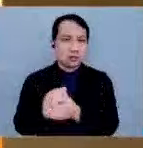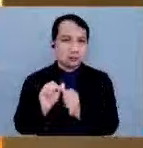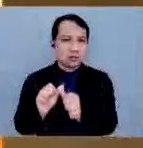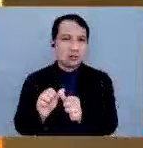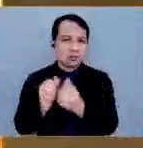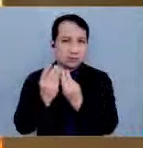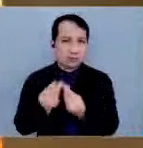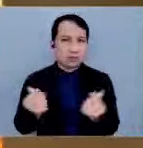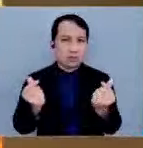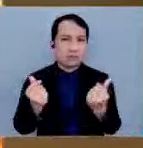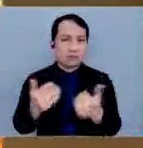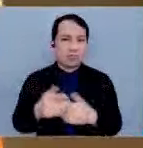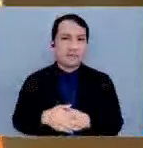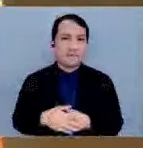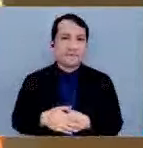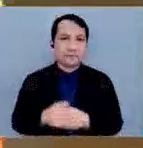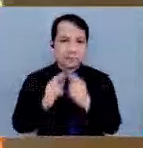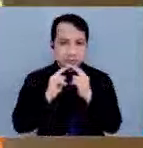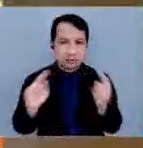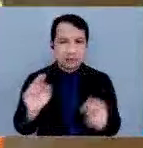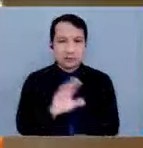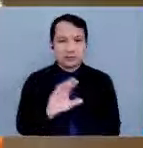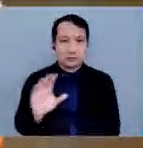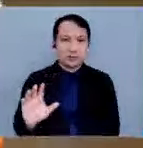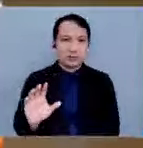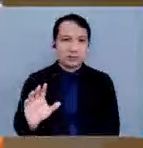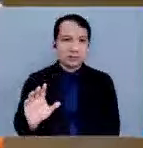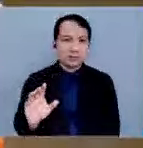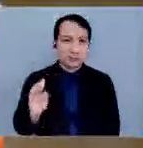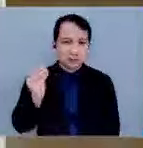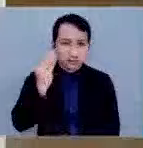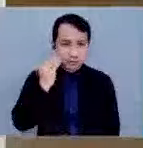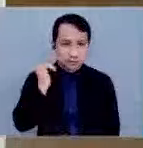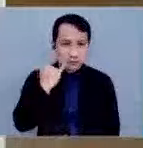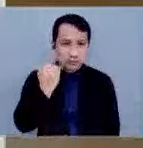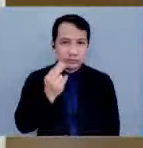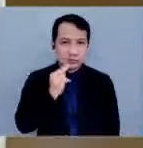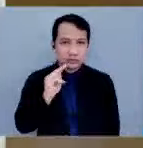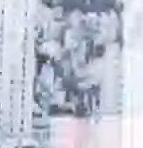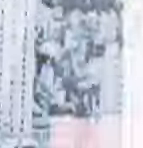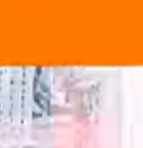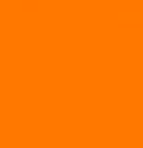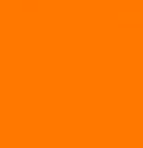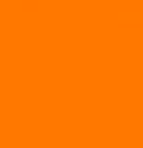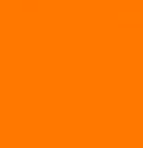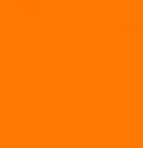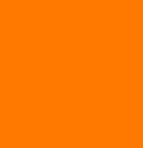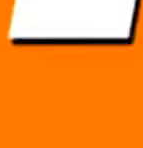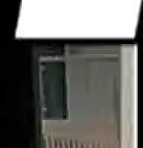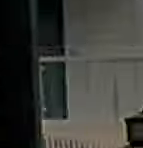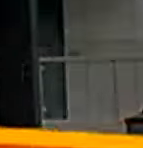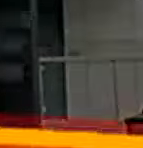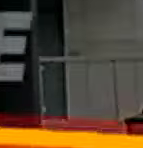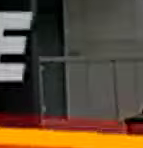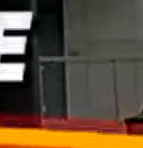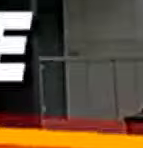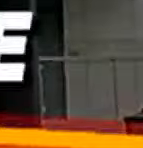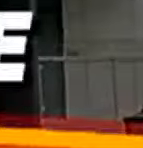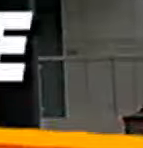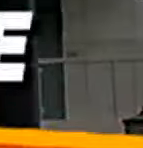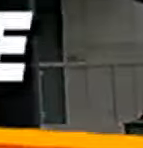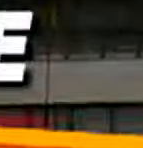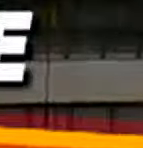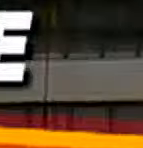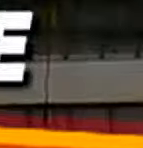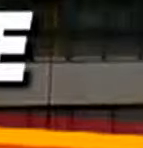nire-resolba. Nagbabalita mula sa Frontline, MJ Marfori, News 5. Susunod, mga dayuhang